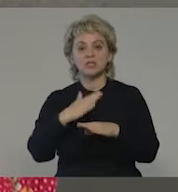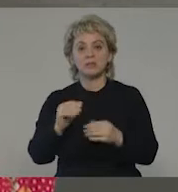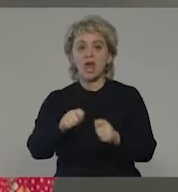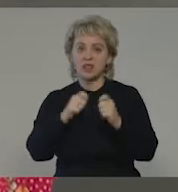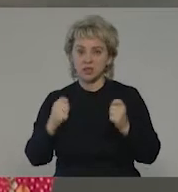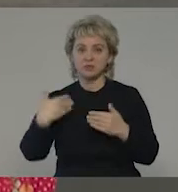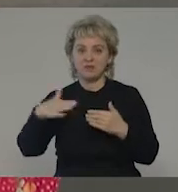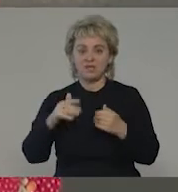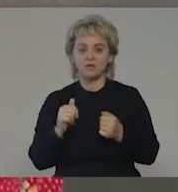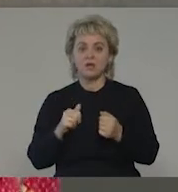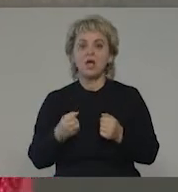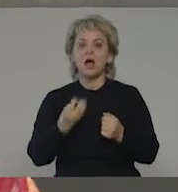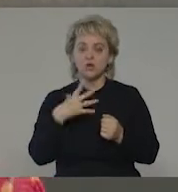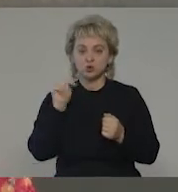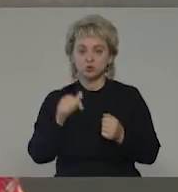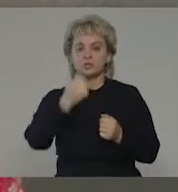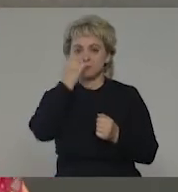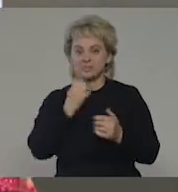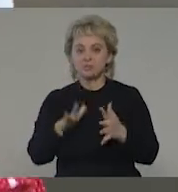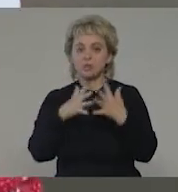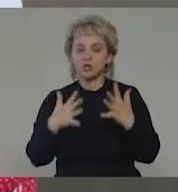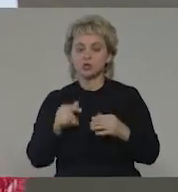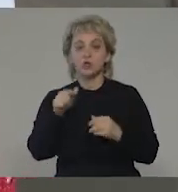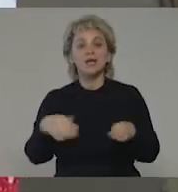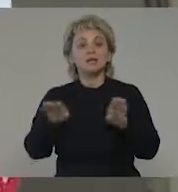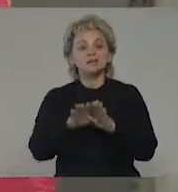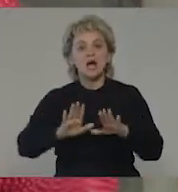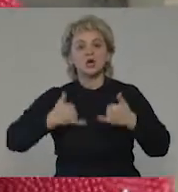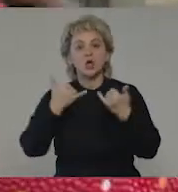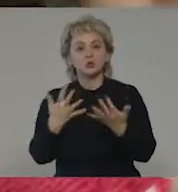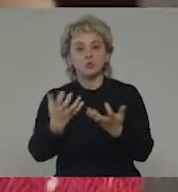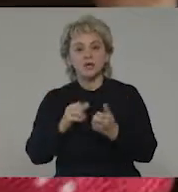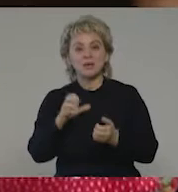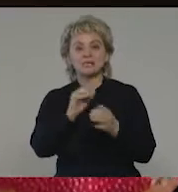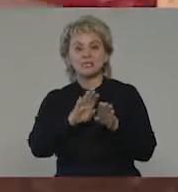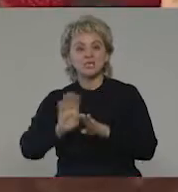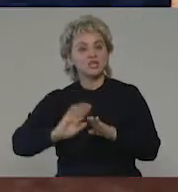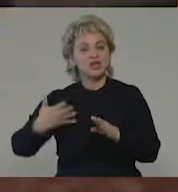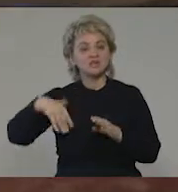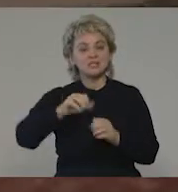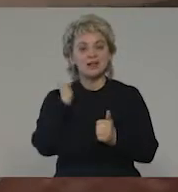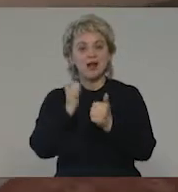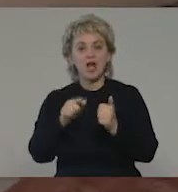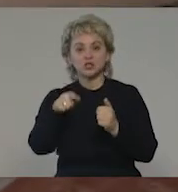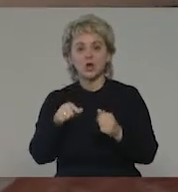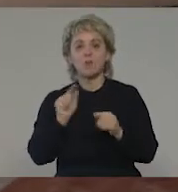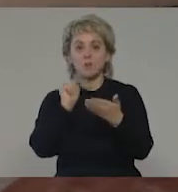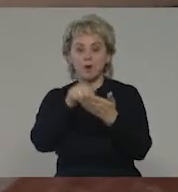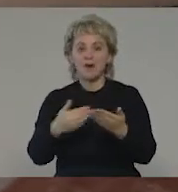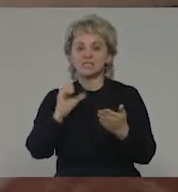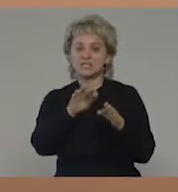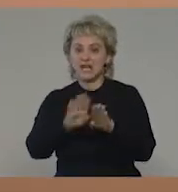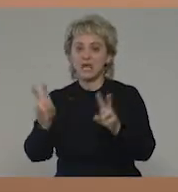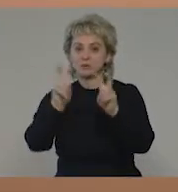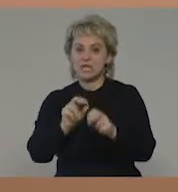можете открыть дверь? Да, хорошо. Открою. Спасибо большое. Так радушно принимают статистов не все, хотя каждого попавшего под стат